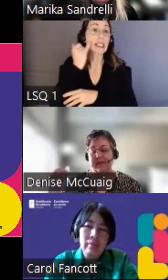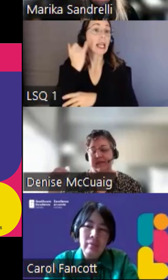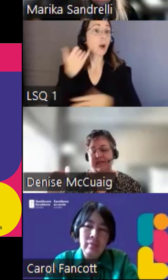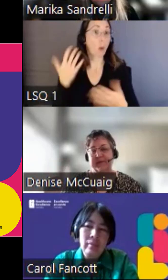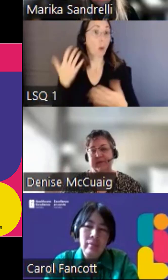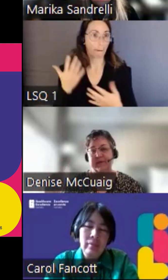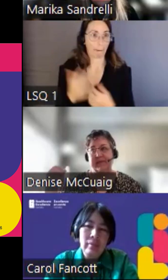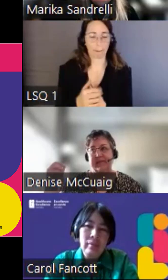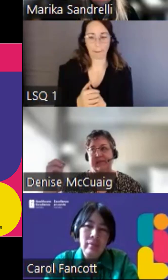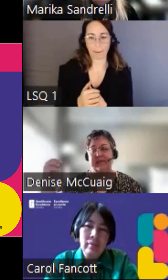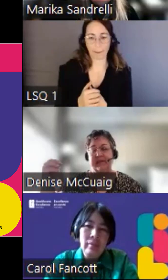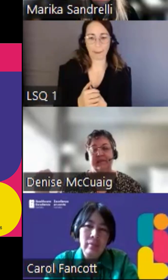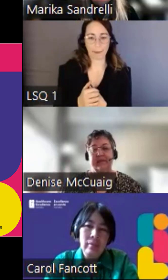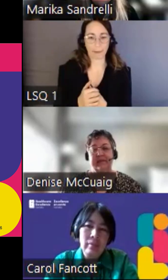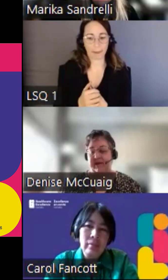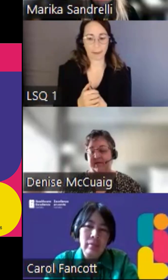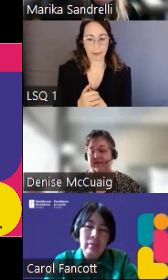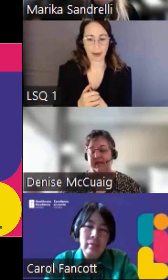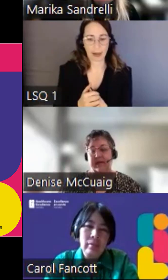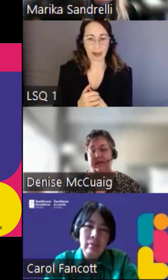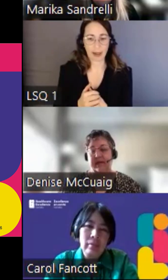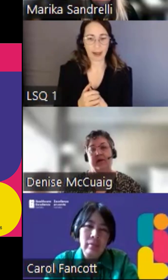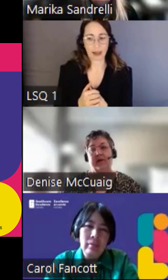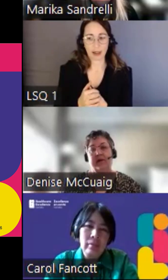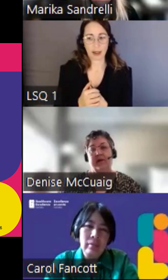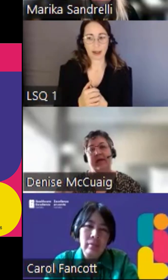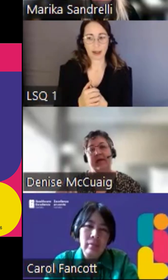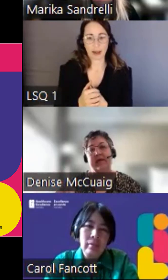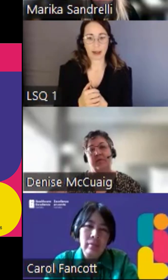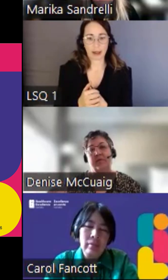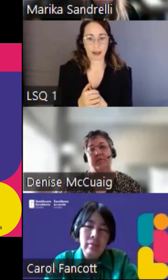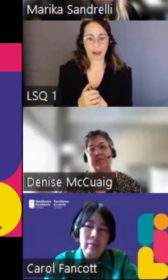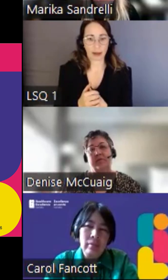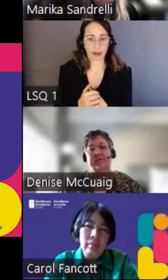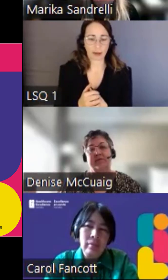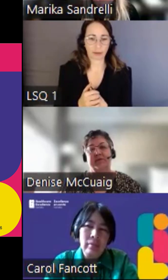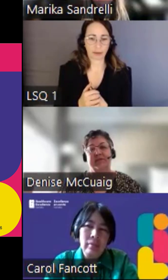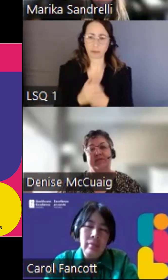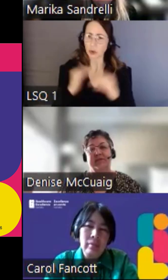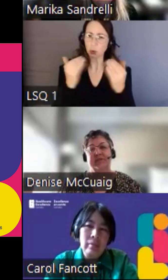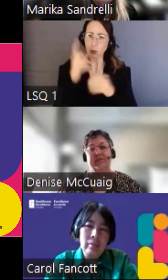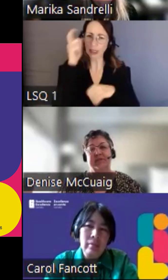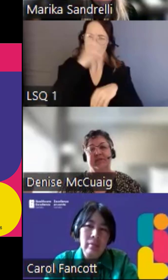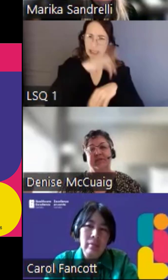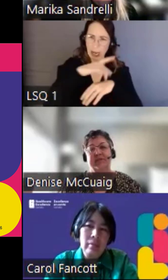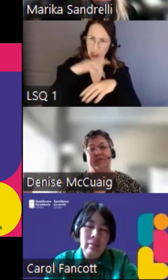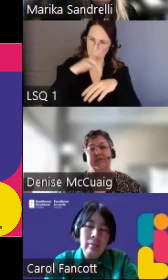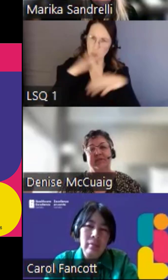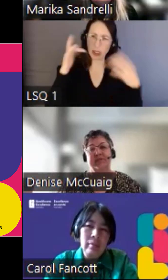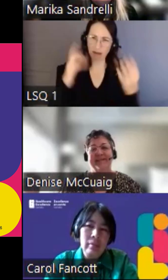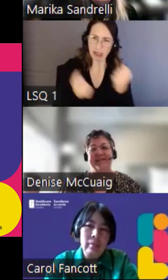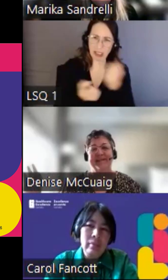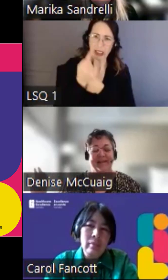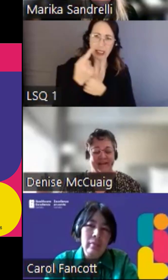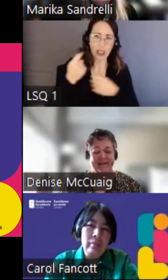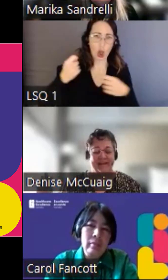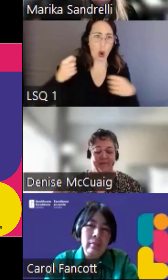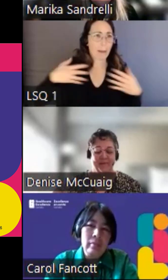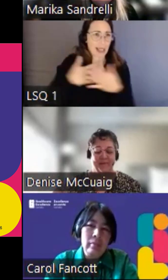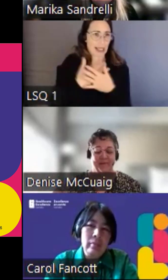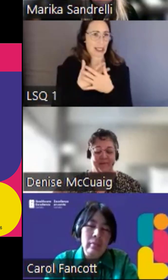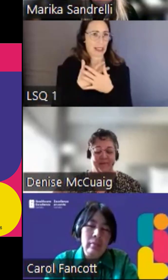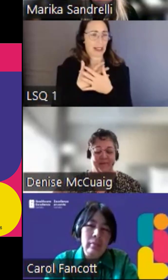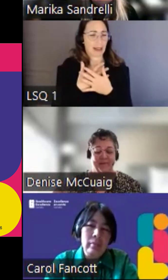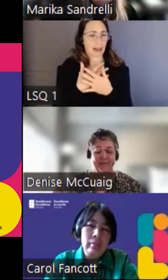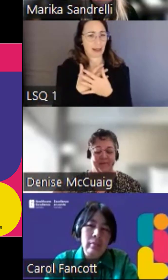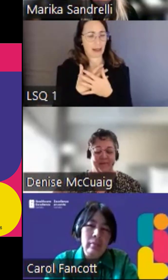est-ce que ces expériences de traumatisme qui créent une base pour le racisme systémique.